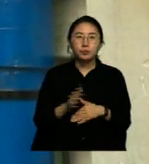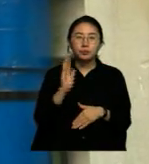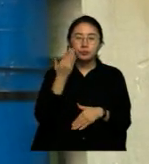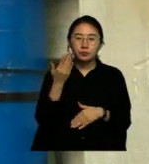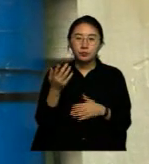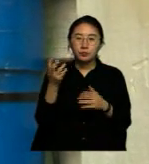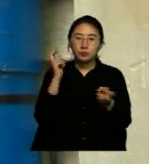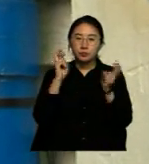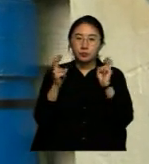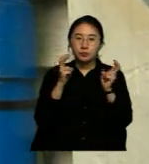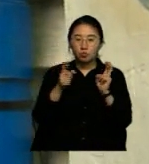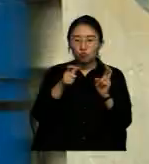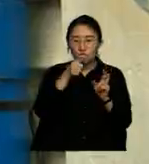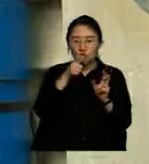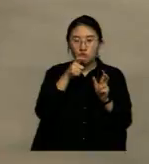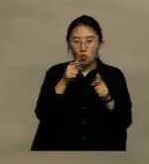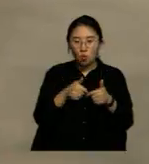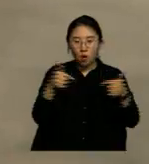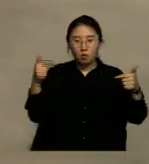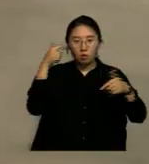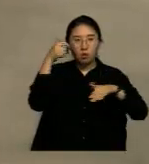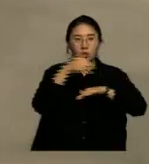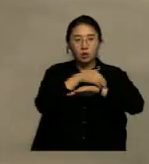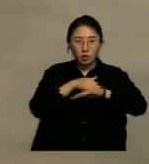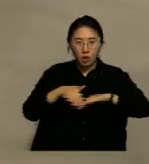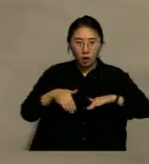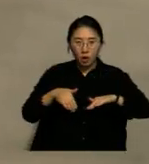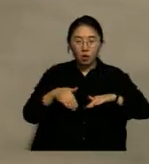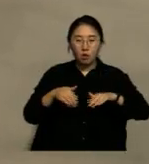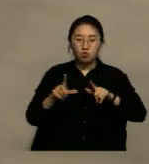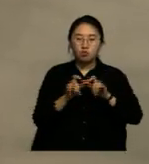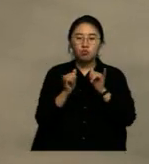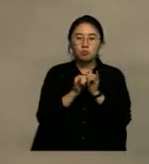최근 해당 업체의 생수공장 확대 계획이 알려지면서